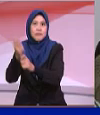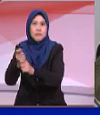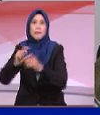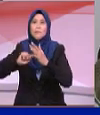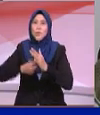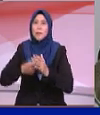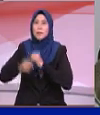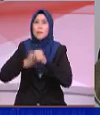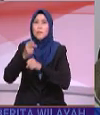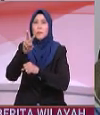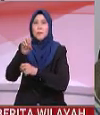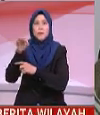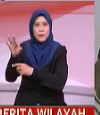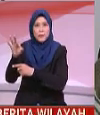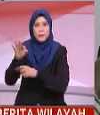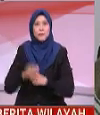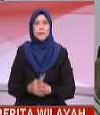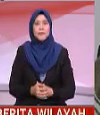2009.